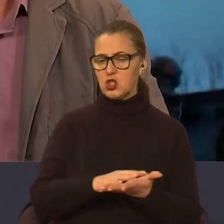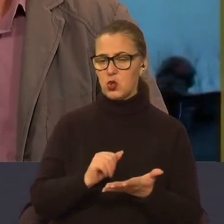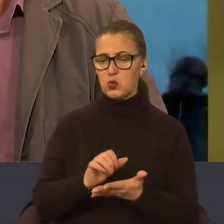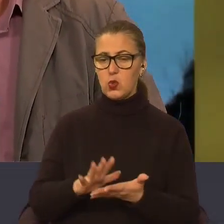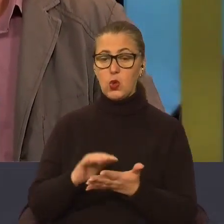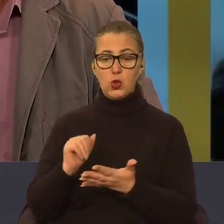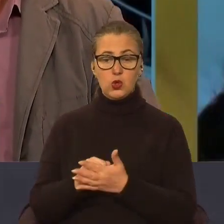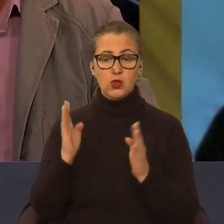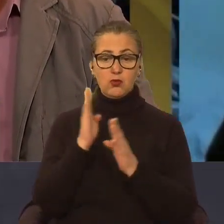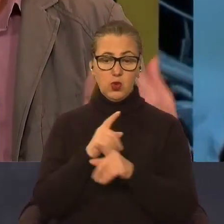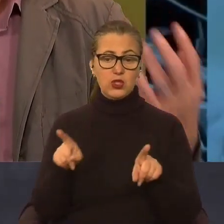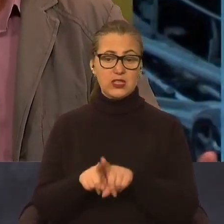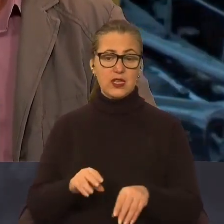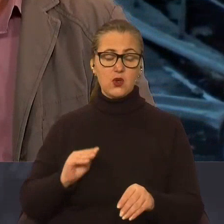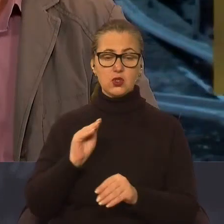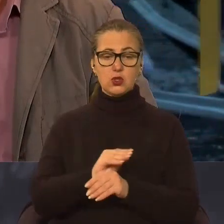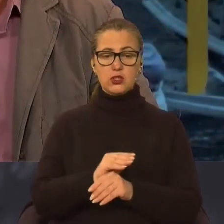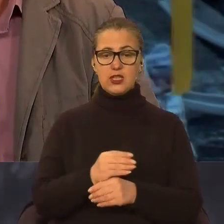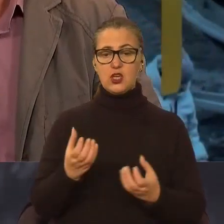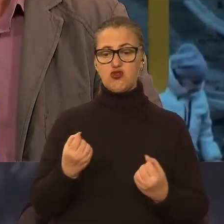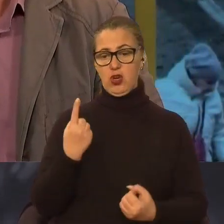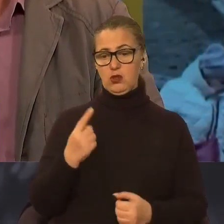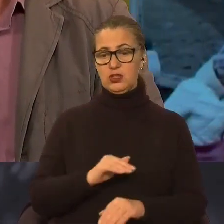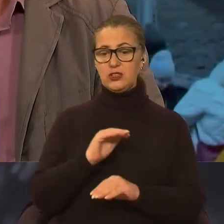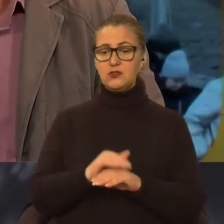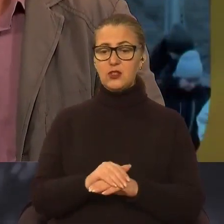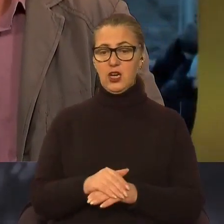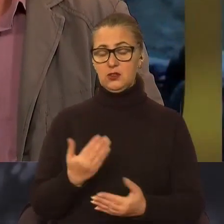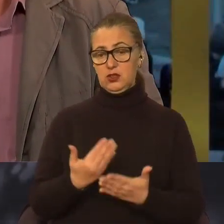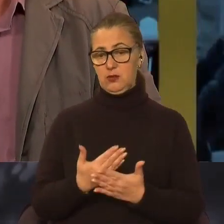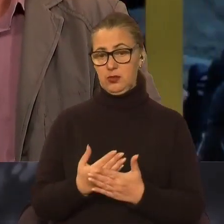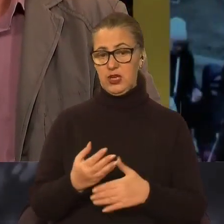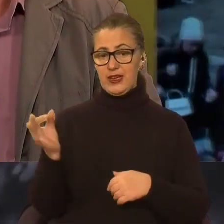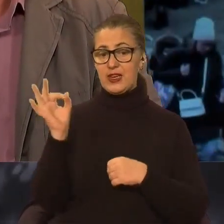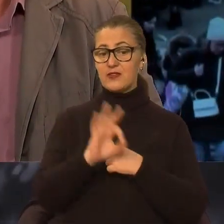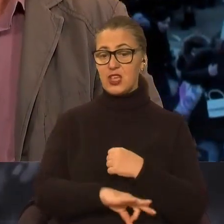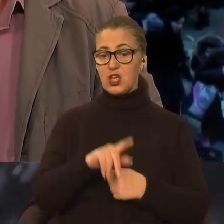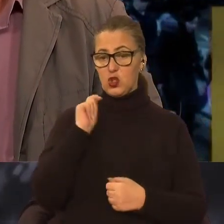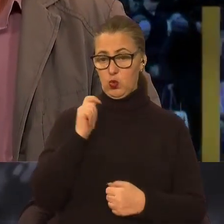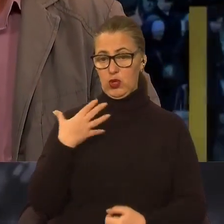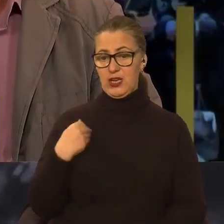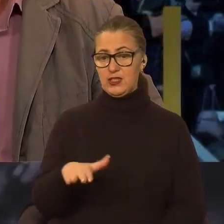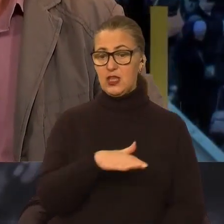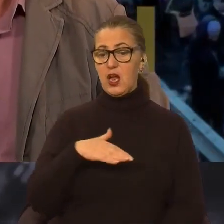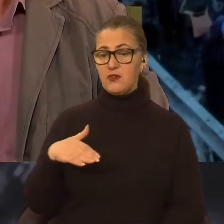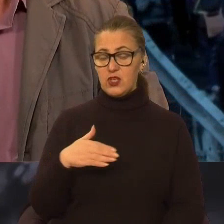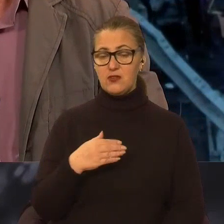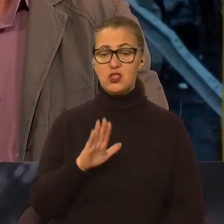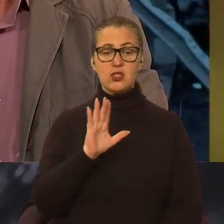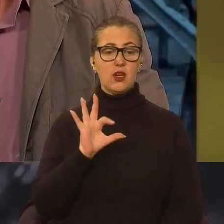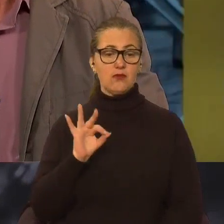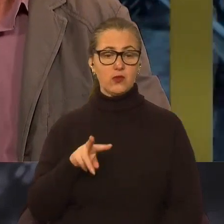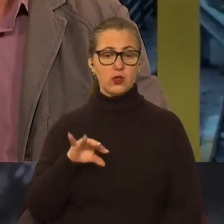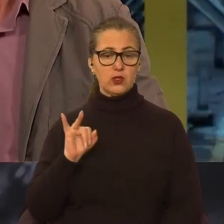також ще додає ще один Фактор скажімо в Західній Україні на Львівщині на Волині